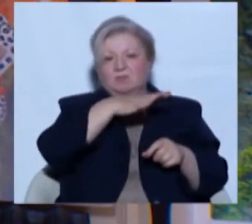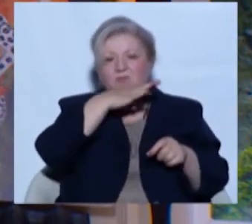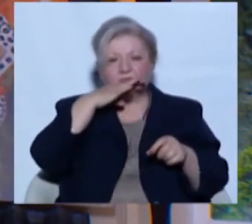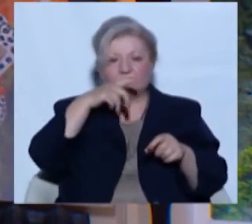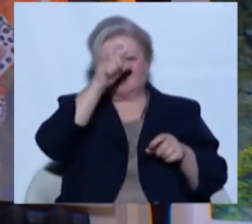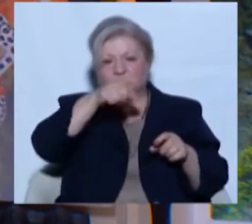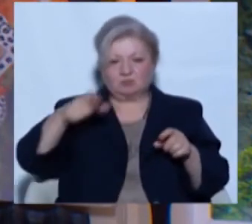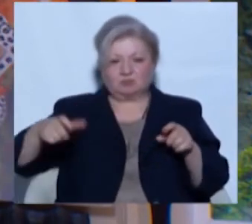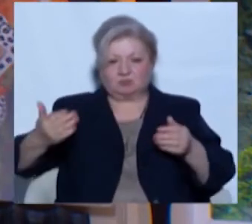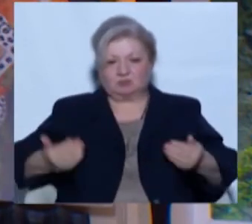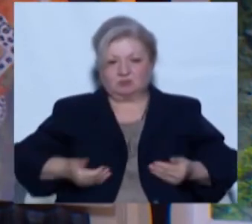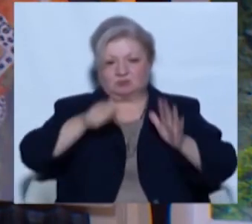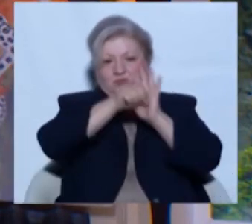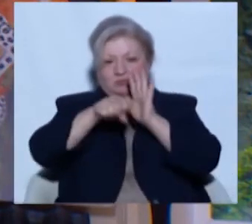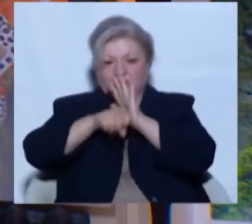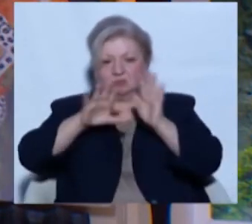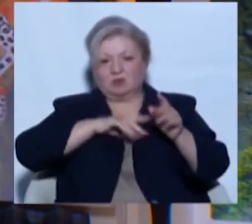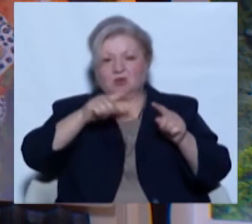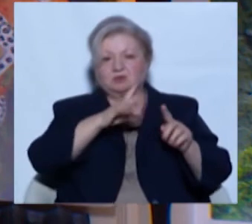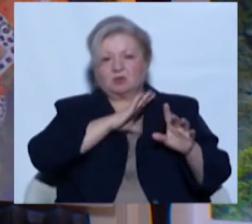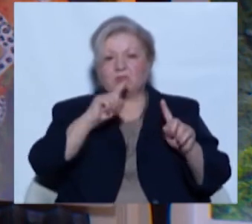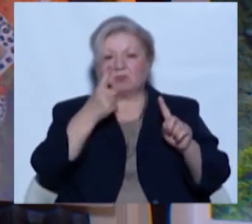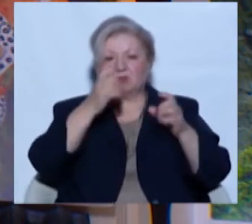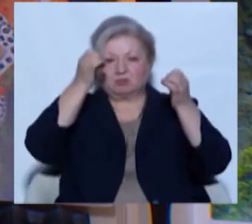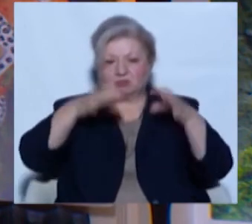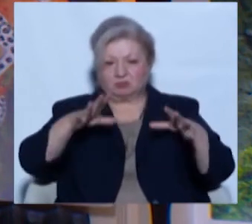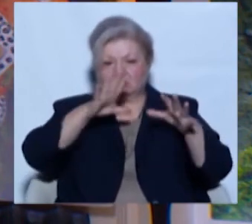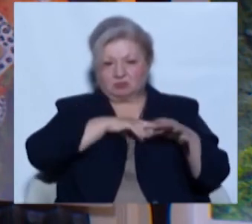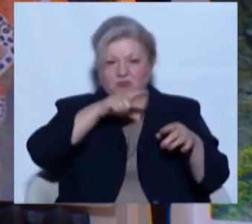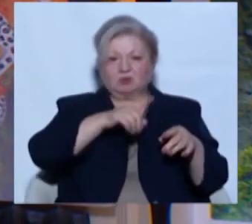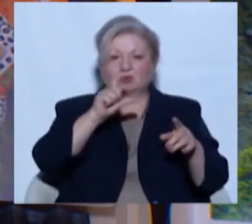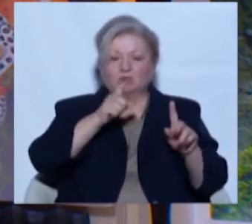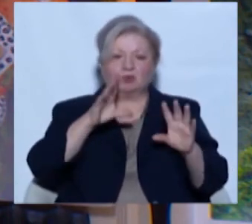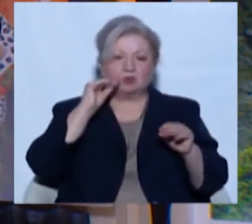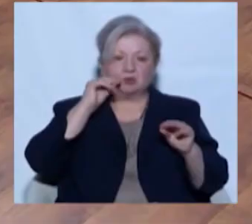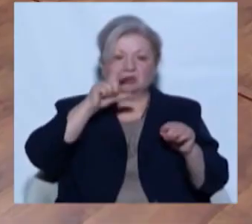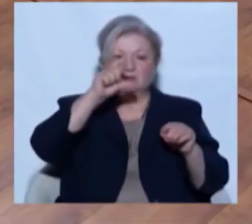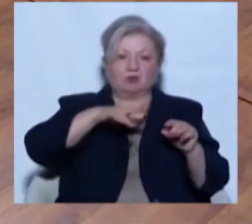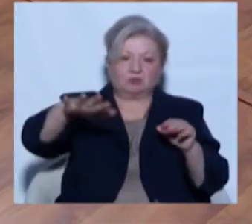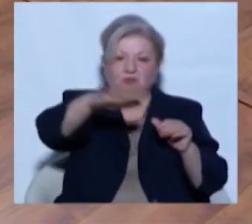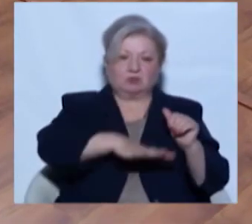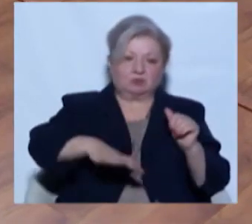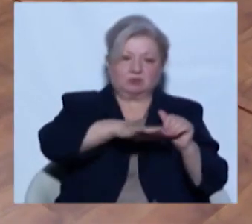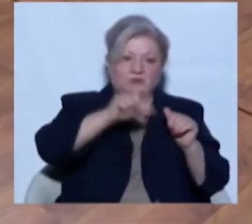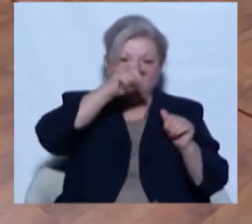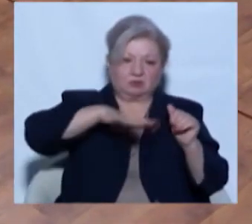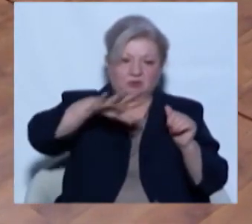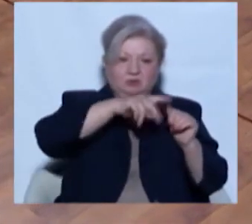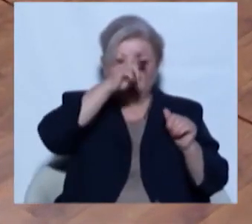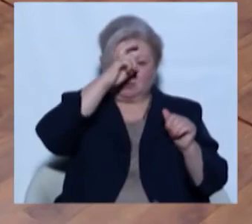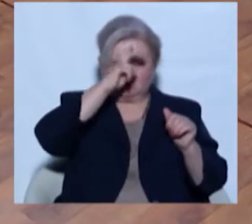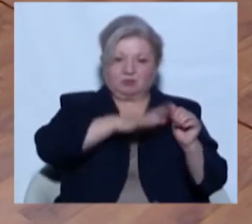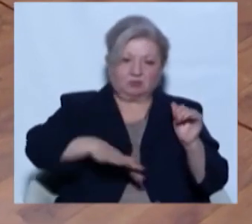ადამიანის სიცოცხლე. Და ეს იყო პირველი შემთხვევა, როდესაც ევროპის ტერიტორიაზე ევროპული სახელმწიფოების